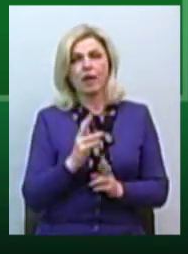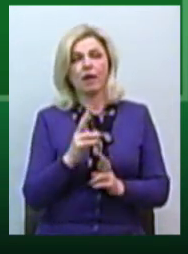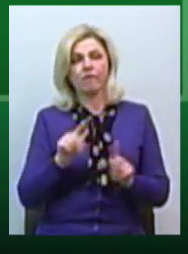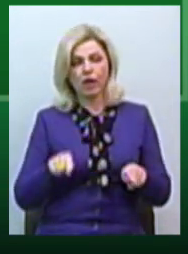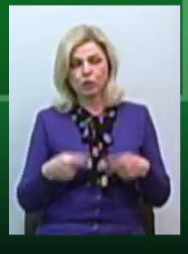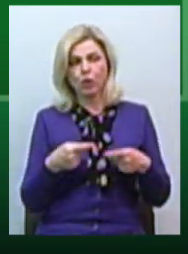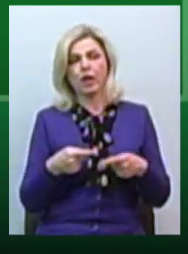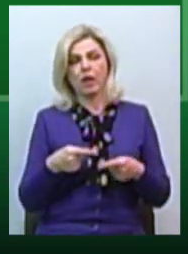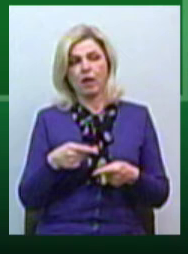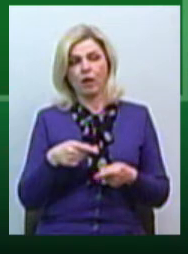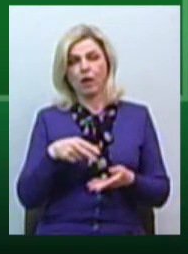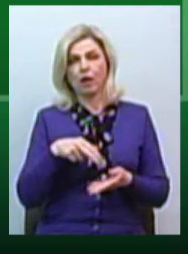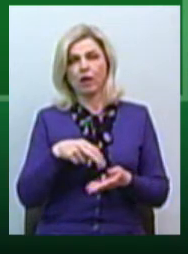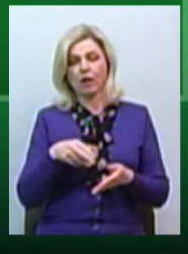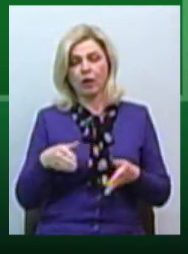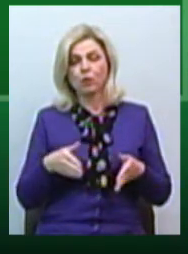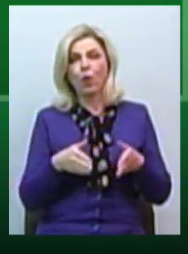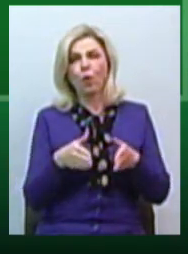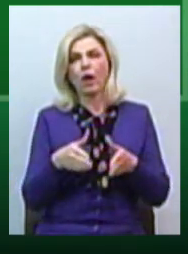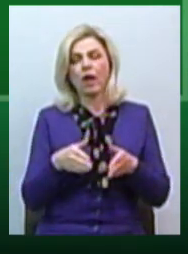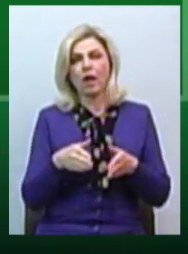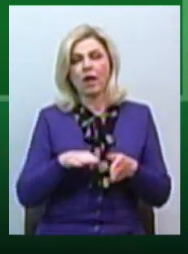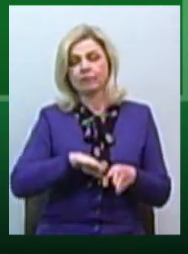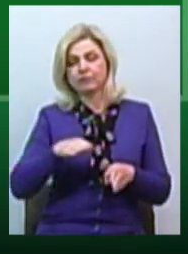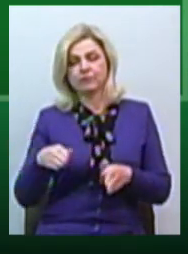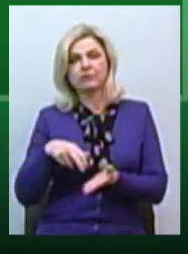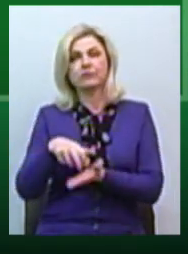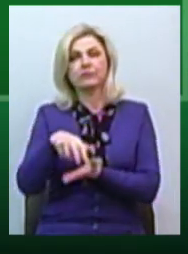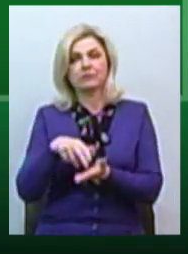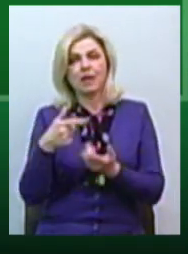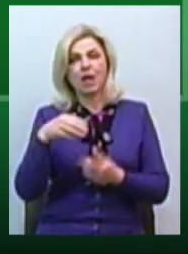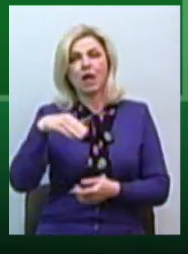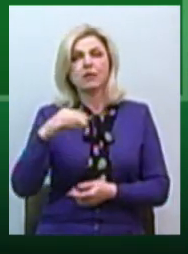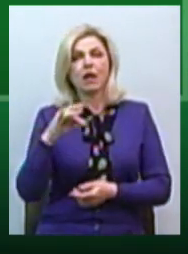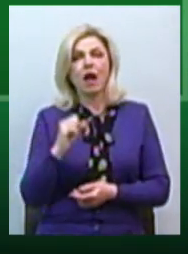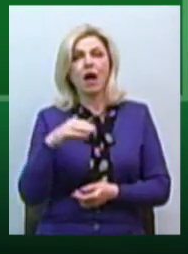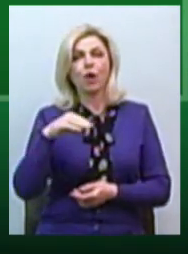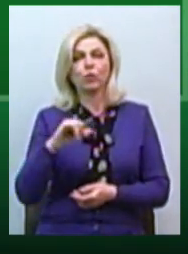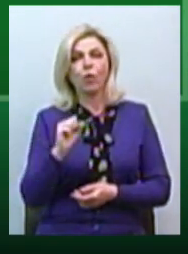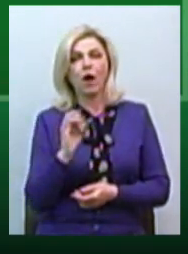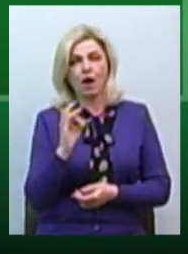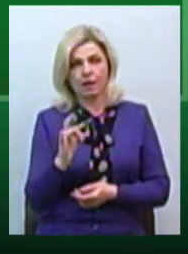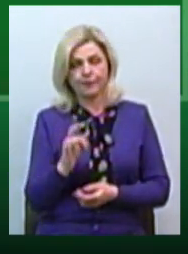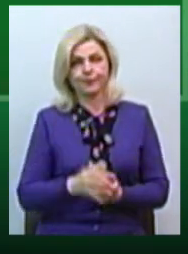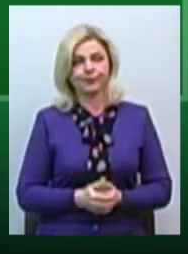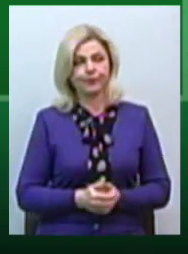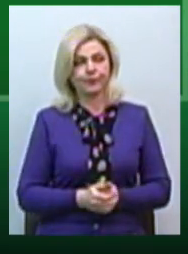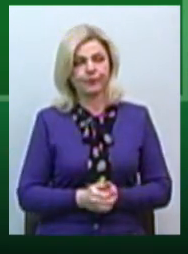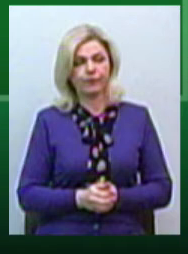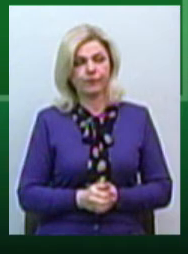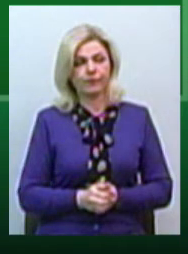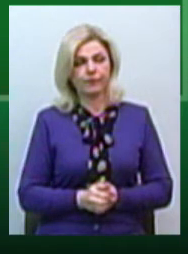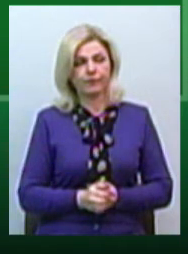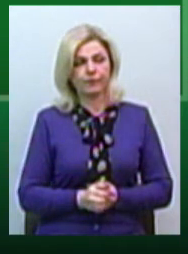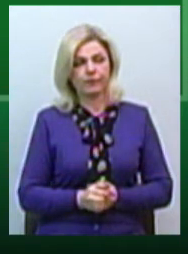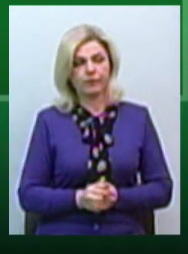тротуарні мережі в тій частині, де буде відновлена і асфальтна частина проїздів. Тому досить